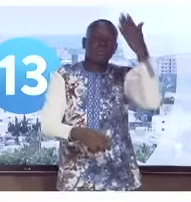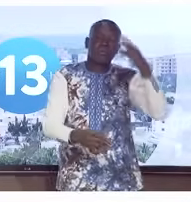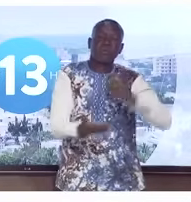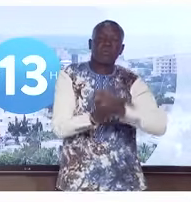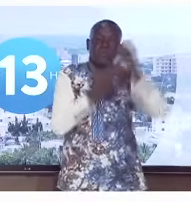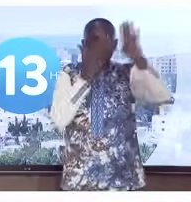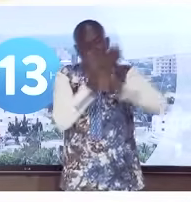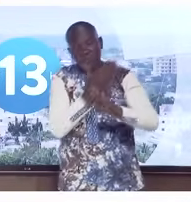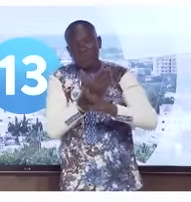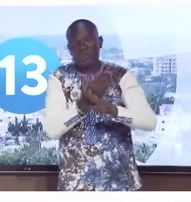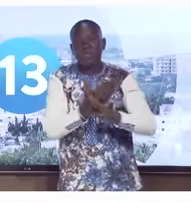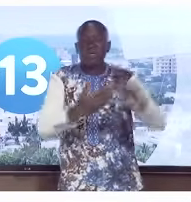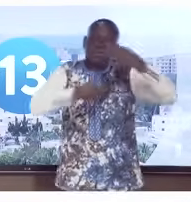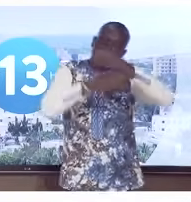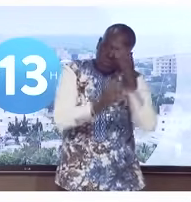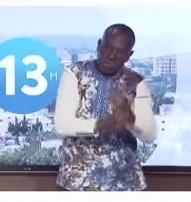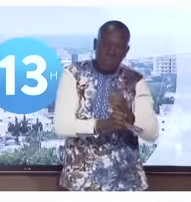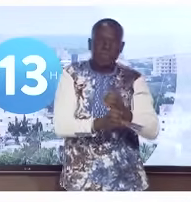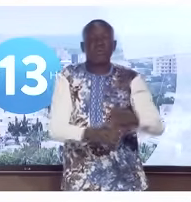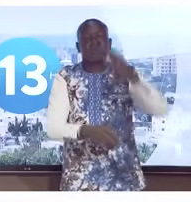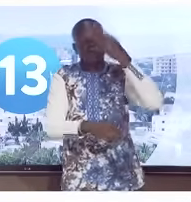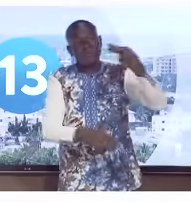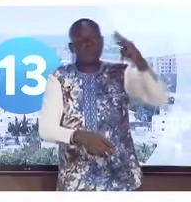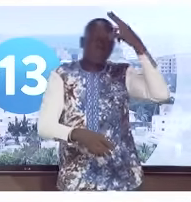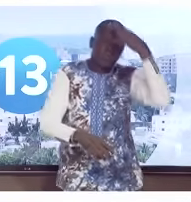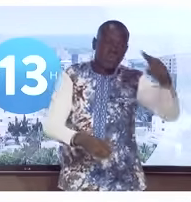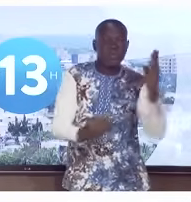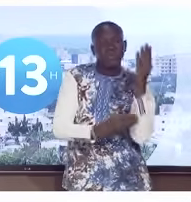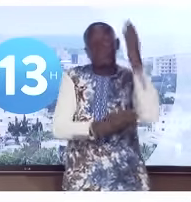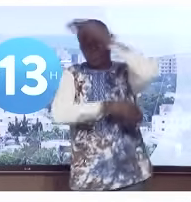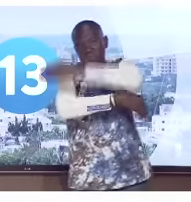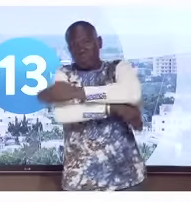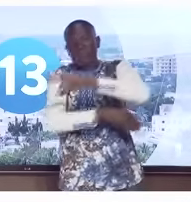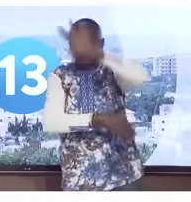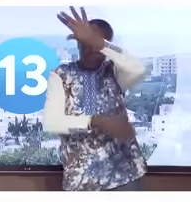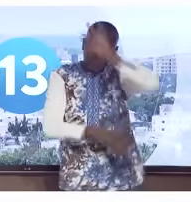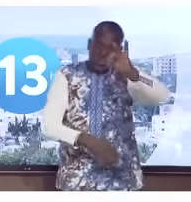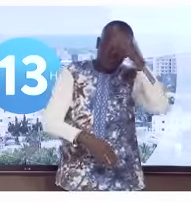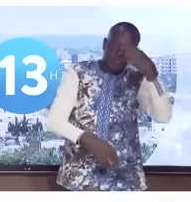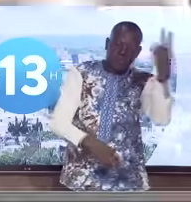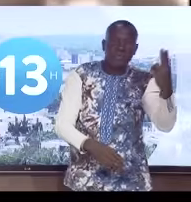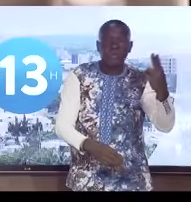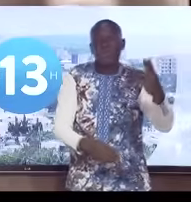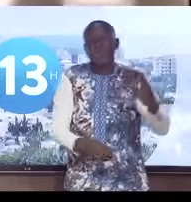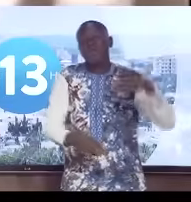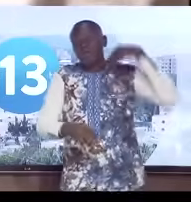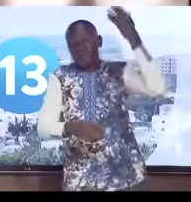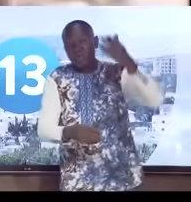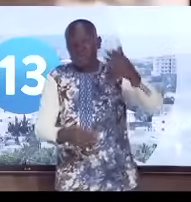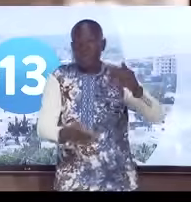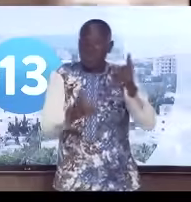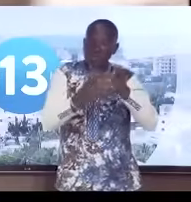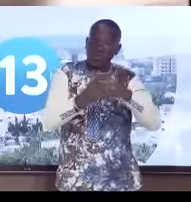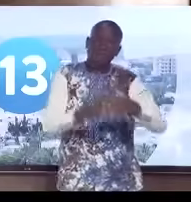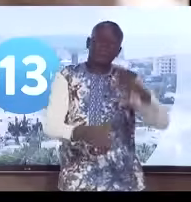1947 à la reconstitution de la Haute-Volta dans ses frontières de 1932. Depuis lors, et contre vents et marées, la